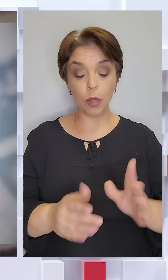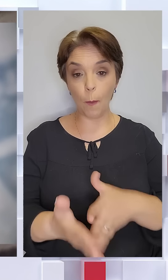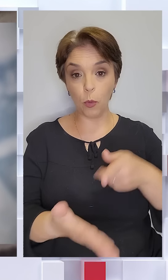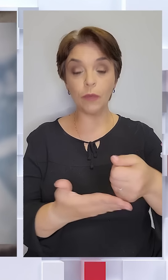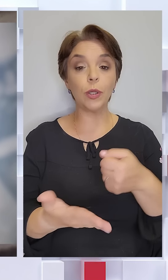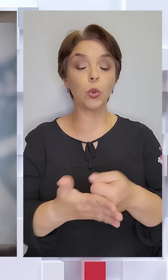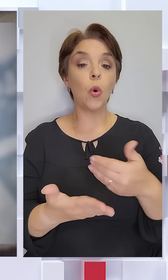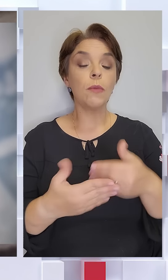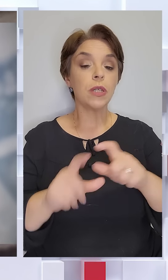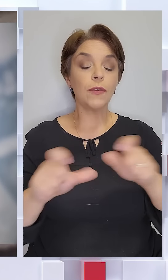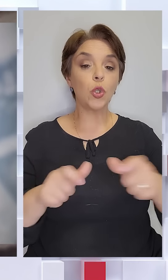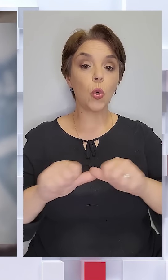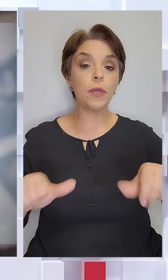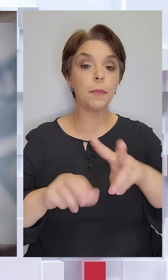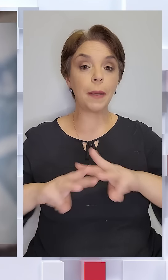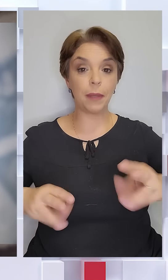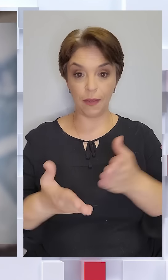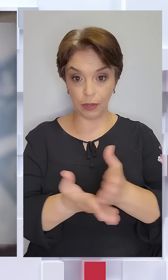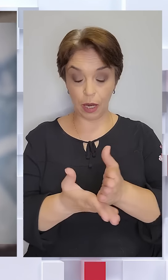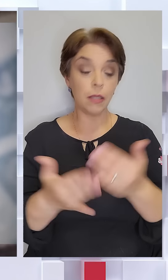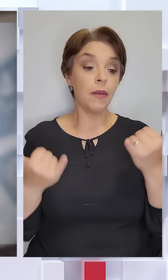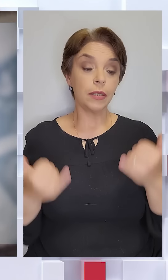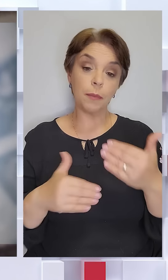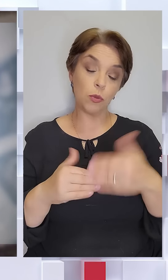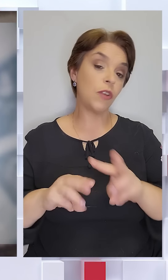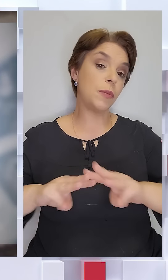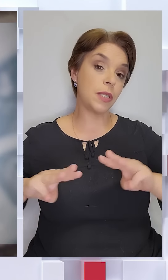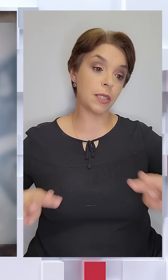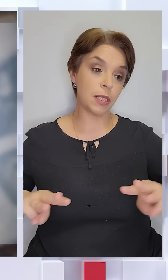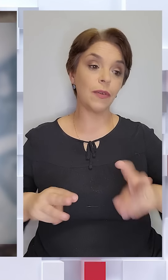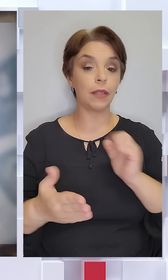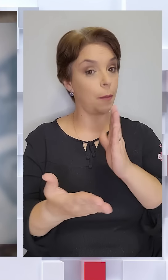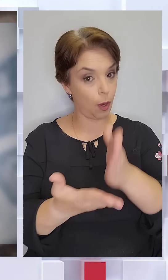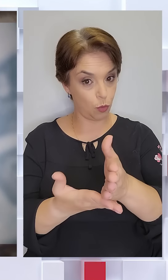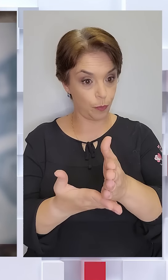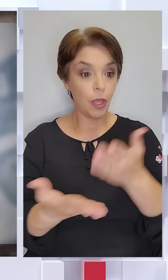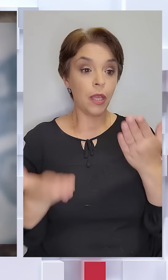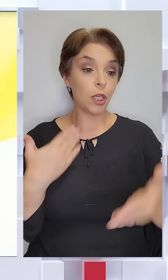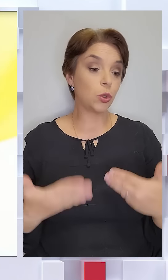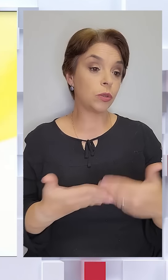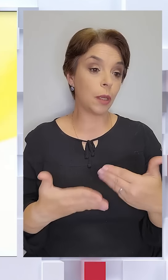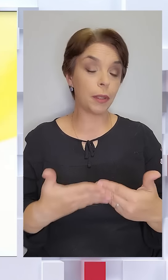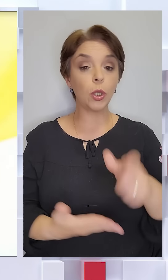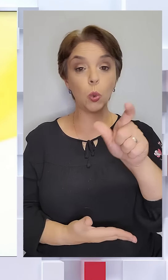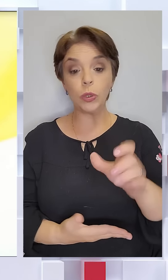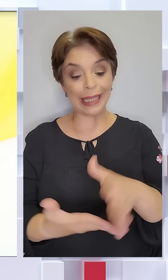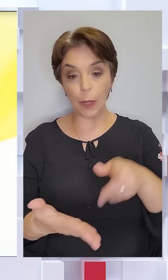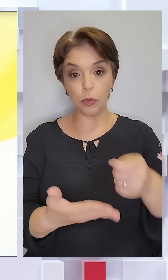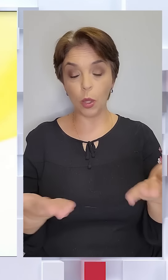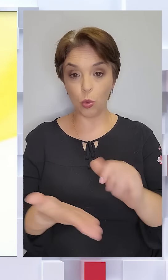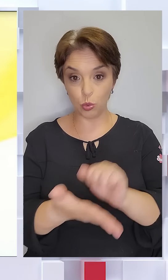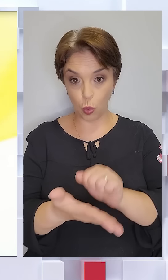подавати до міжвідомчої комісії при мінветеранів. Тепер же у міністерство напряму. Якщо, наприклад, людина не подала